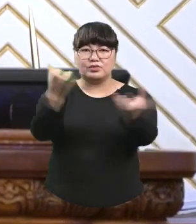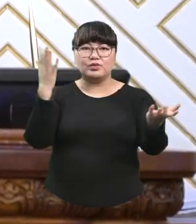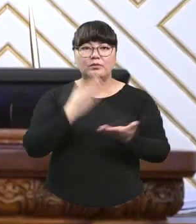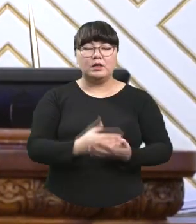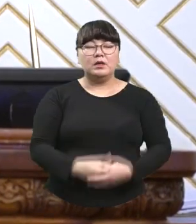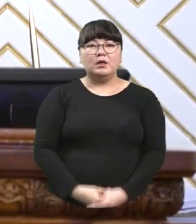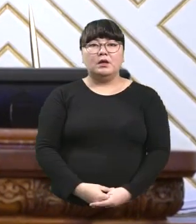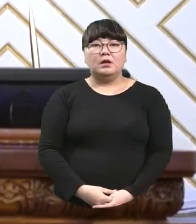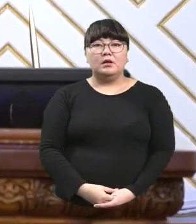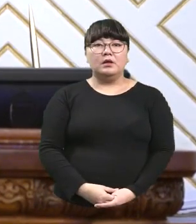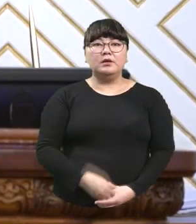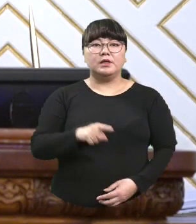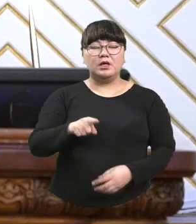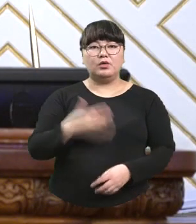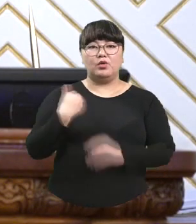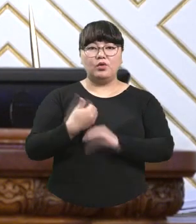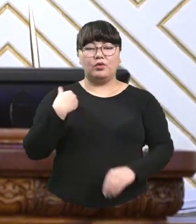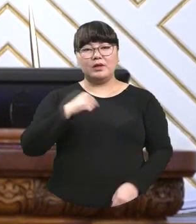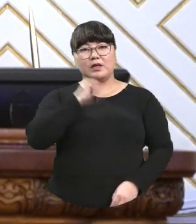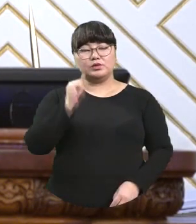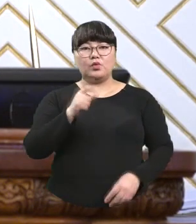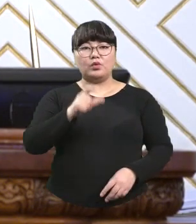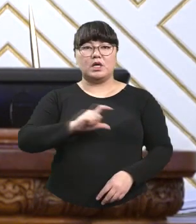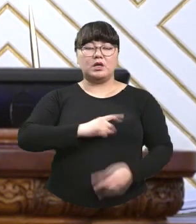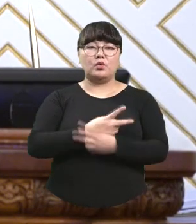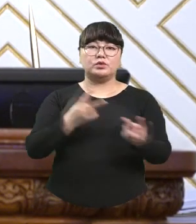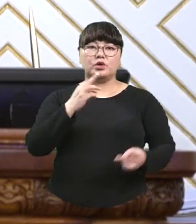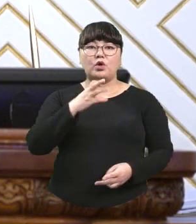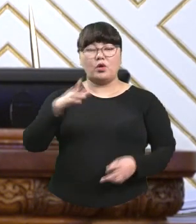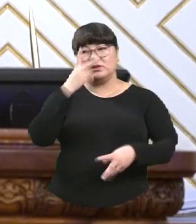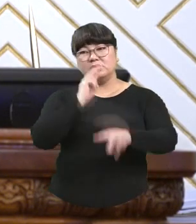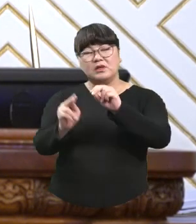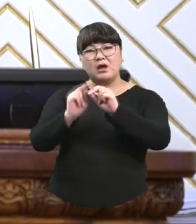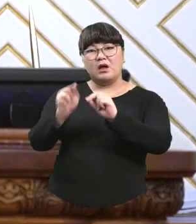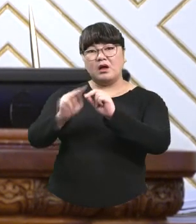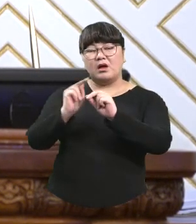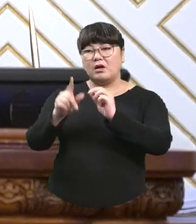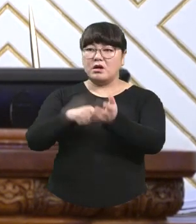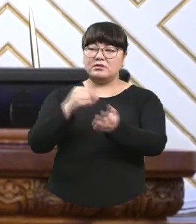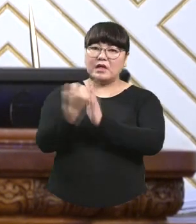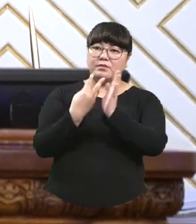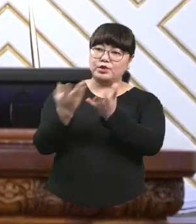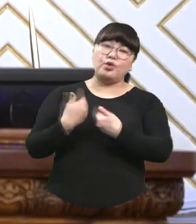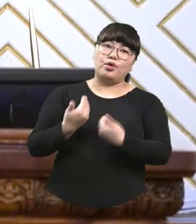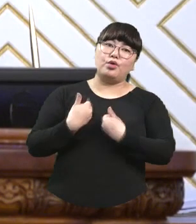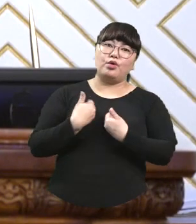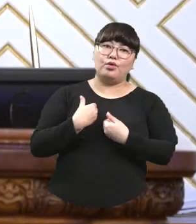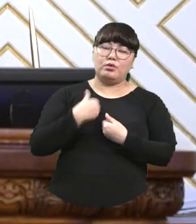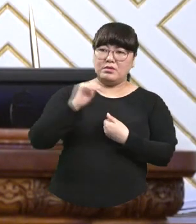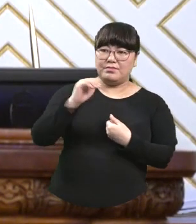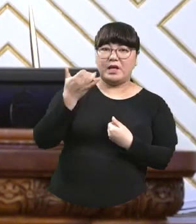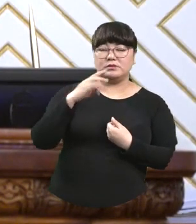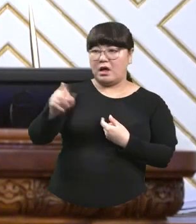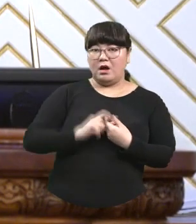яригдчихэ. Би өмнө энэ асуудалд хүний эрх үндэсний комиссын дараад одоо хяналт шалгалт хийж тайлбарлах өргөсөн. Хариу